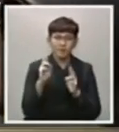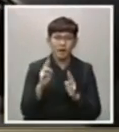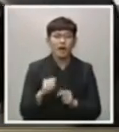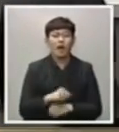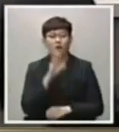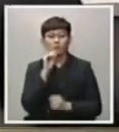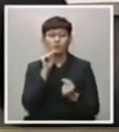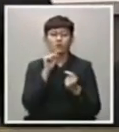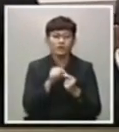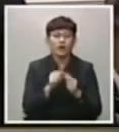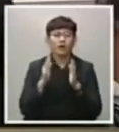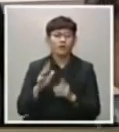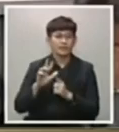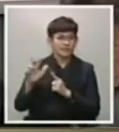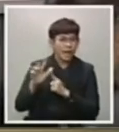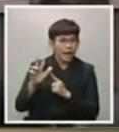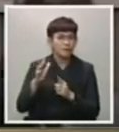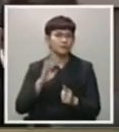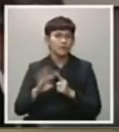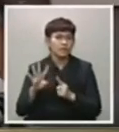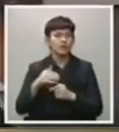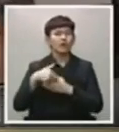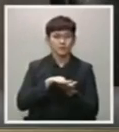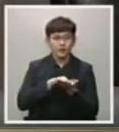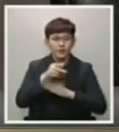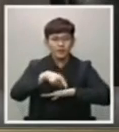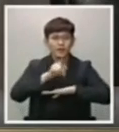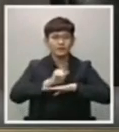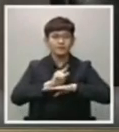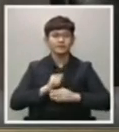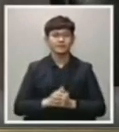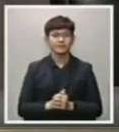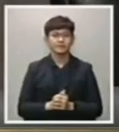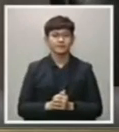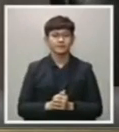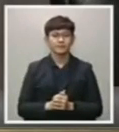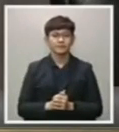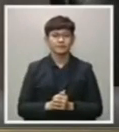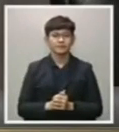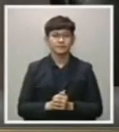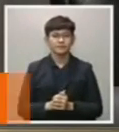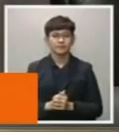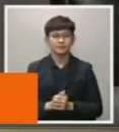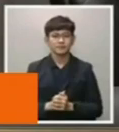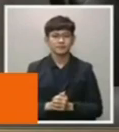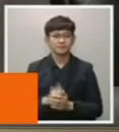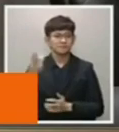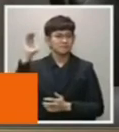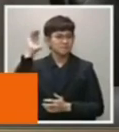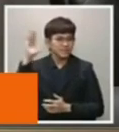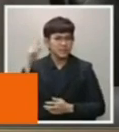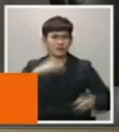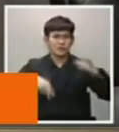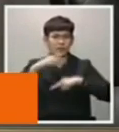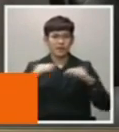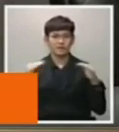ไม่ต้องใช้เสียงสนับสนุนจากส.ว.ค่ะ ผมเป็นผู้ที่ไม่ยึดมั่นและศรัทธาต่อการปกคร